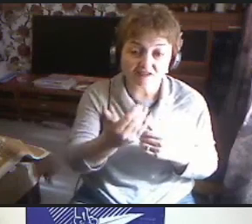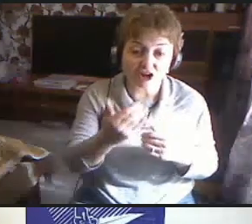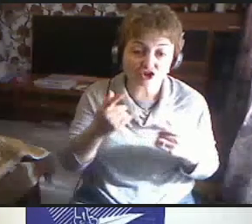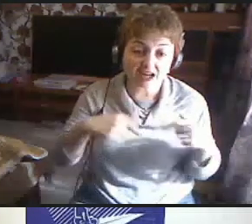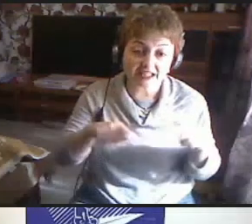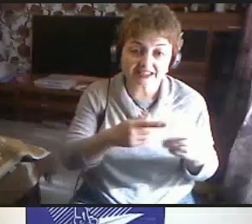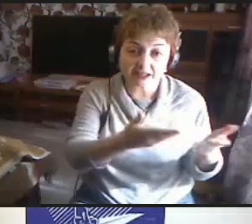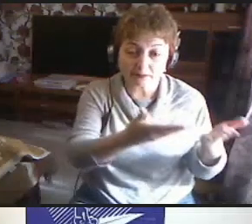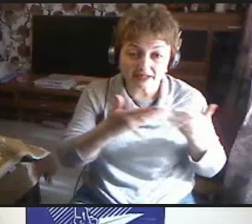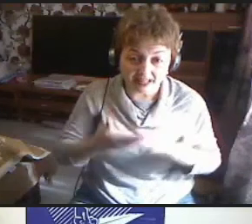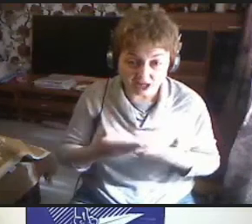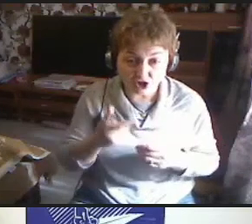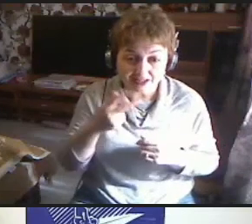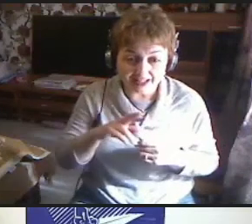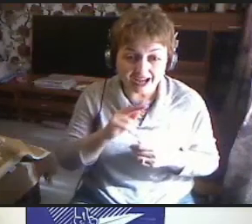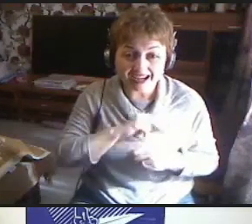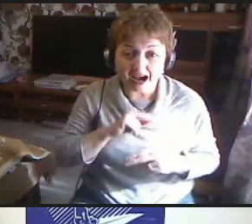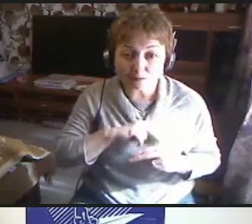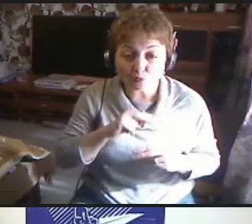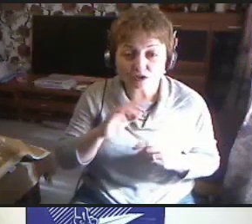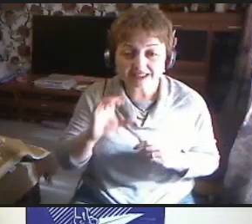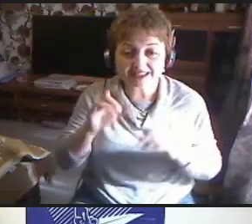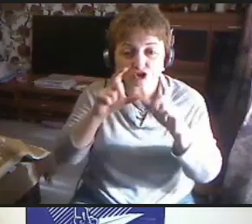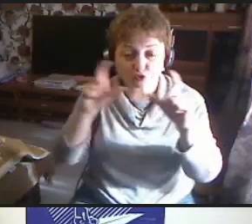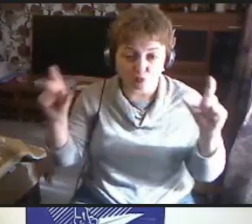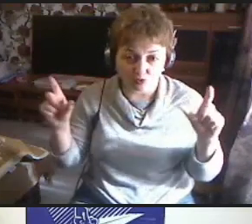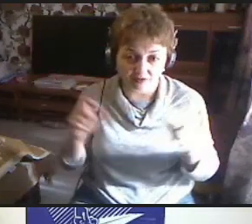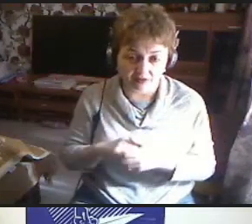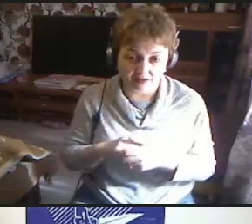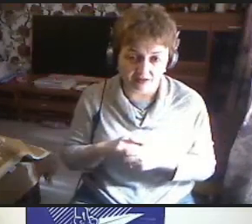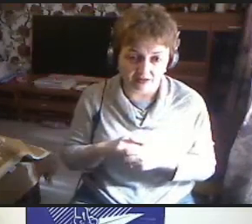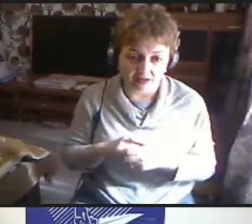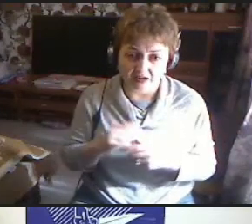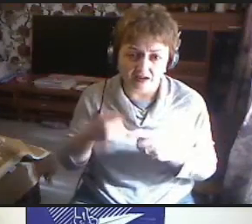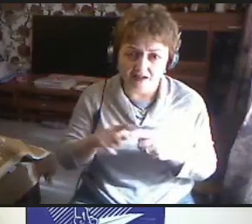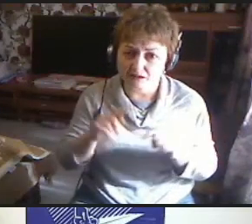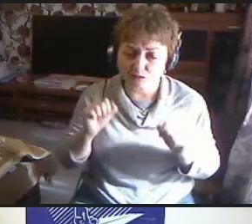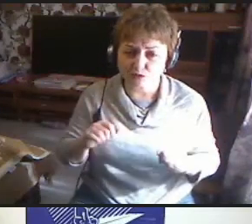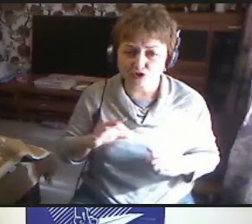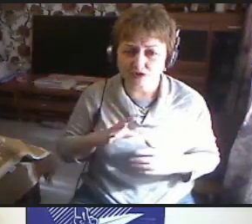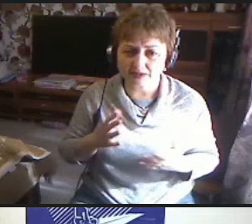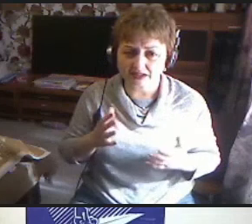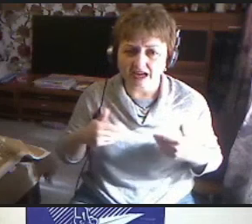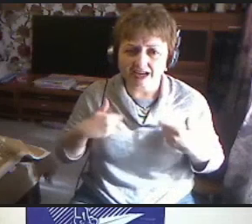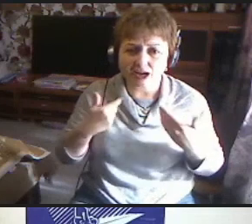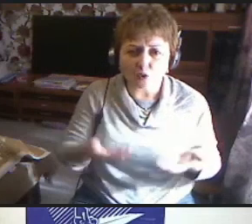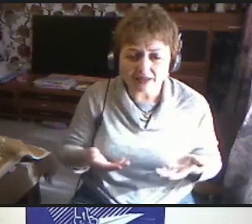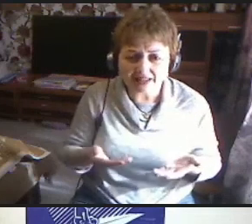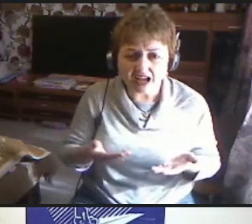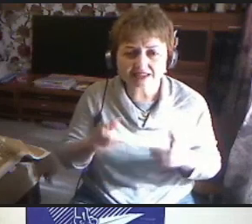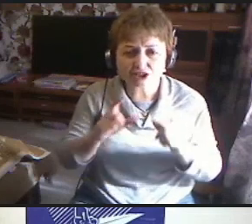бы приглашается для работы со школами. Это может быть